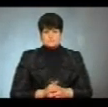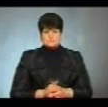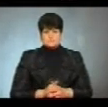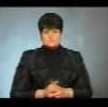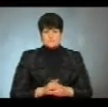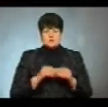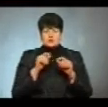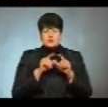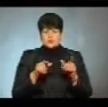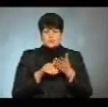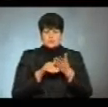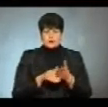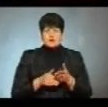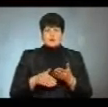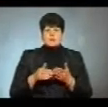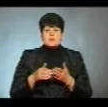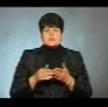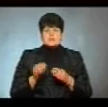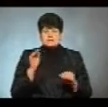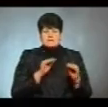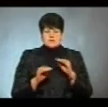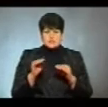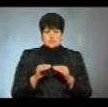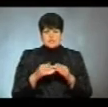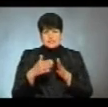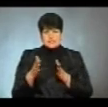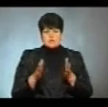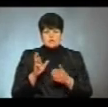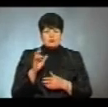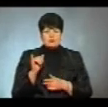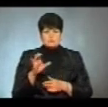Школярі допомагають волонтерам завантажувати ящики в бус.